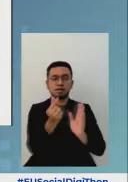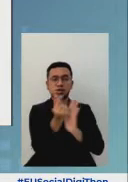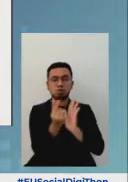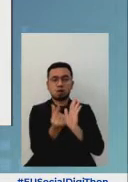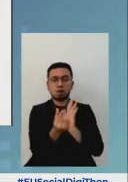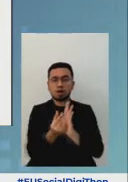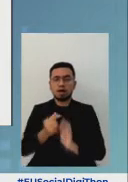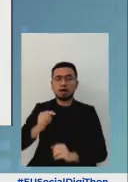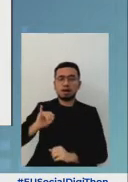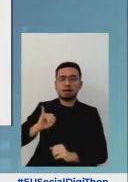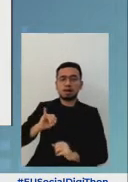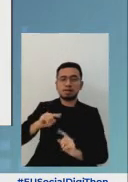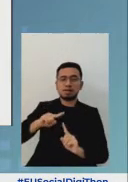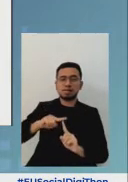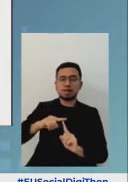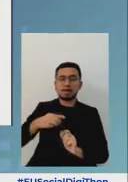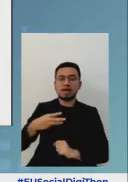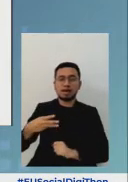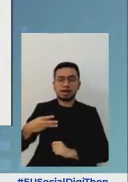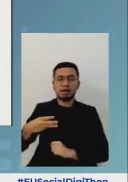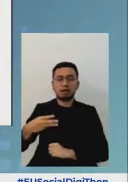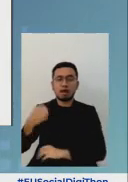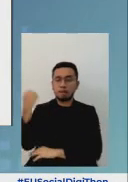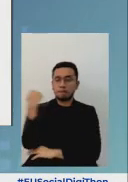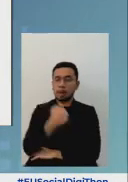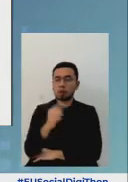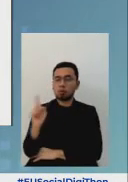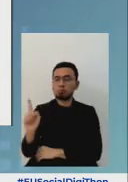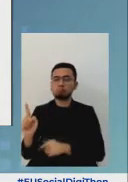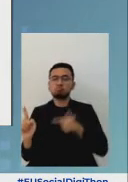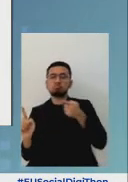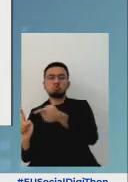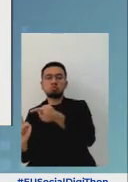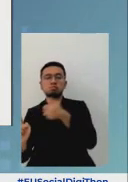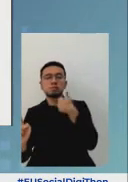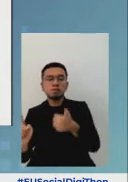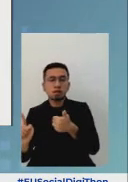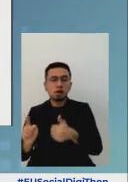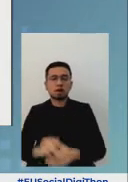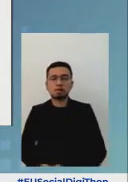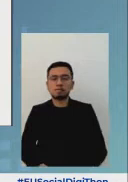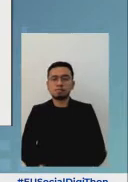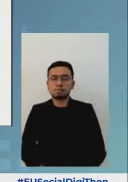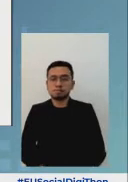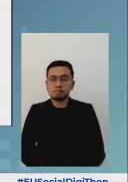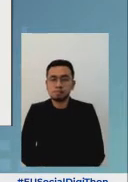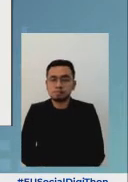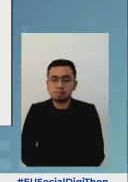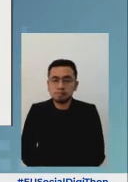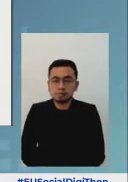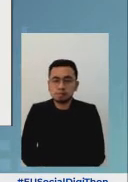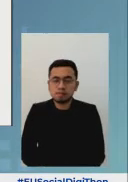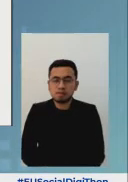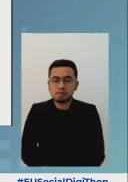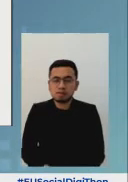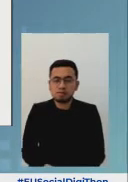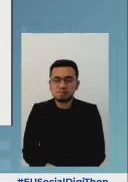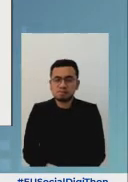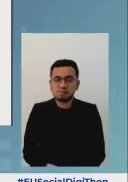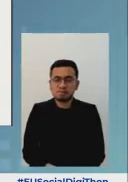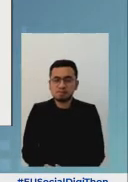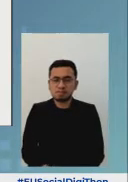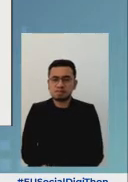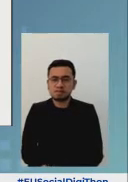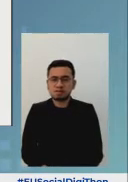pelaku bisa terkena hukuman. Hukumannya bentuknya apa? Ya, bisa kena penjara paling lama